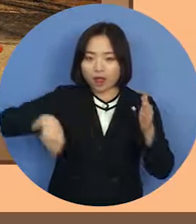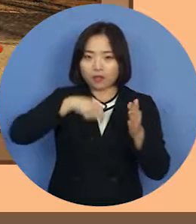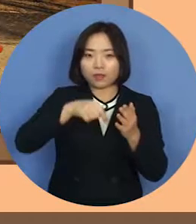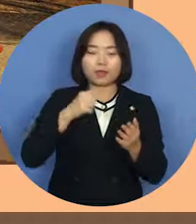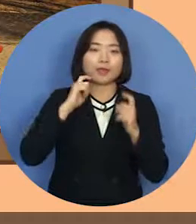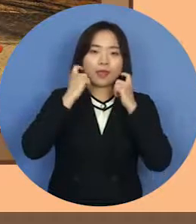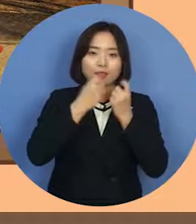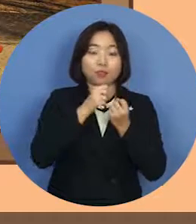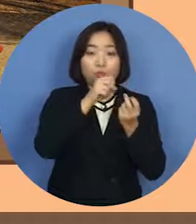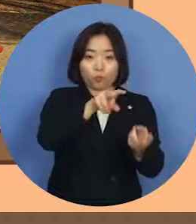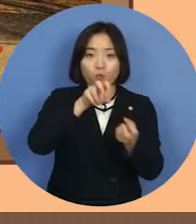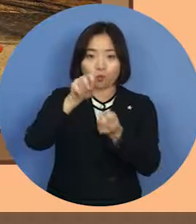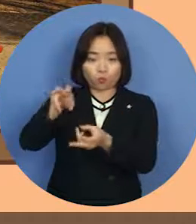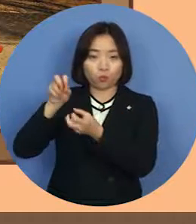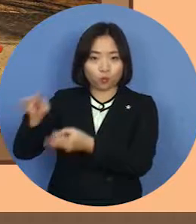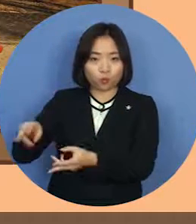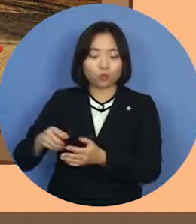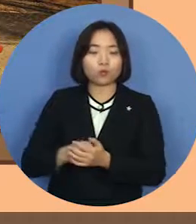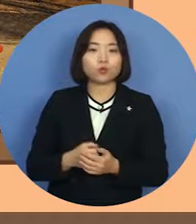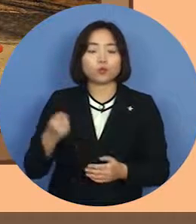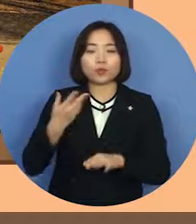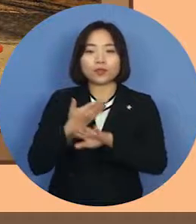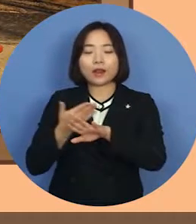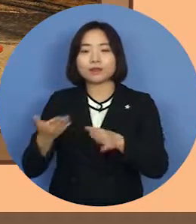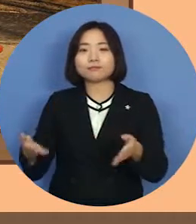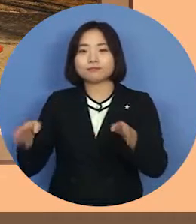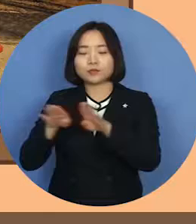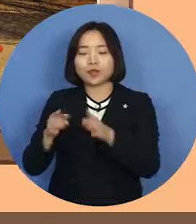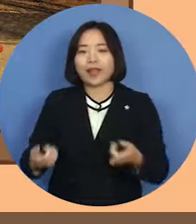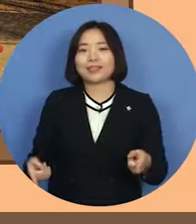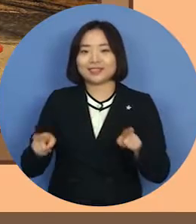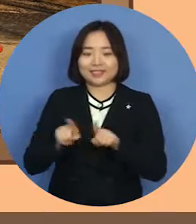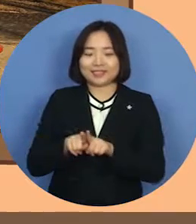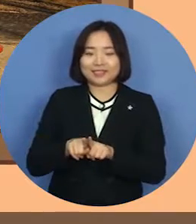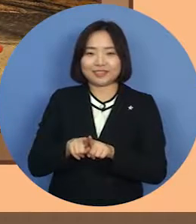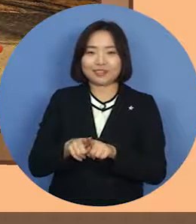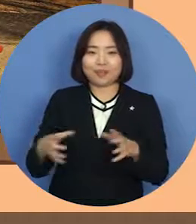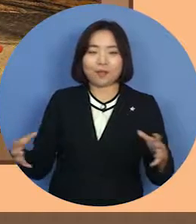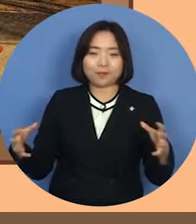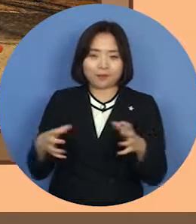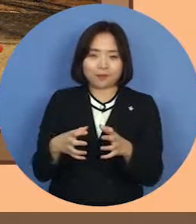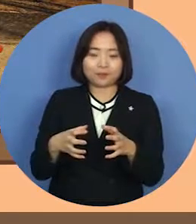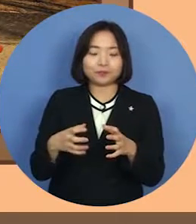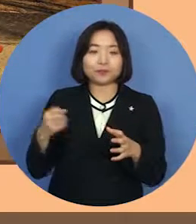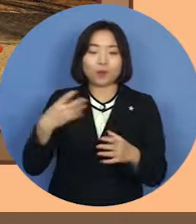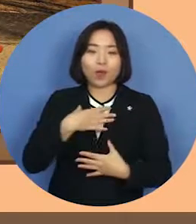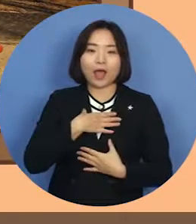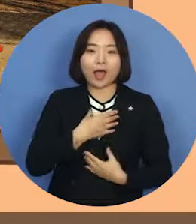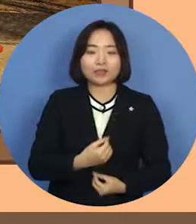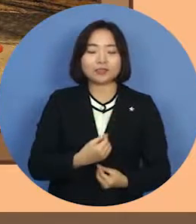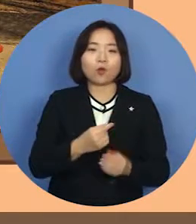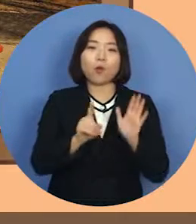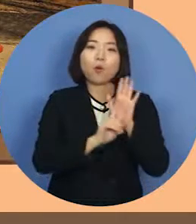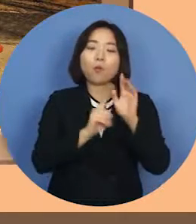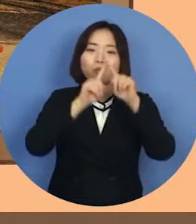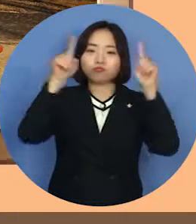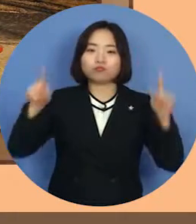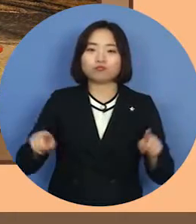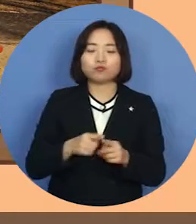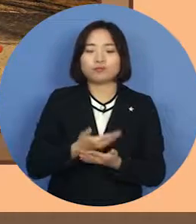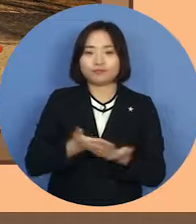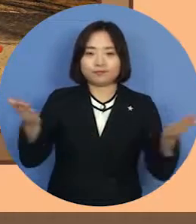개별 통보하며 타 부서와의 협업을 통해 안전 캠페인을 펼치고 법 개정 안전시책 홍보 자료를 배부할